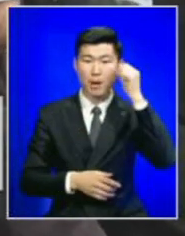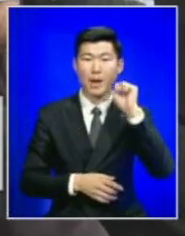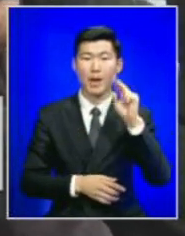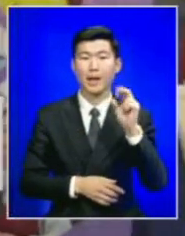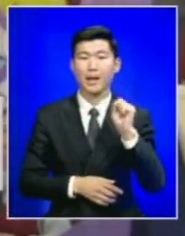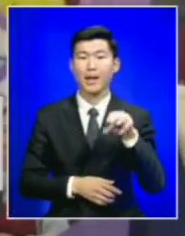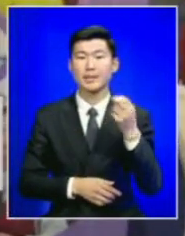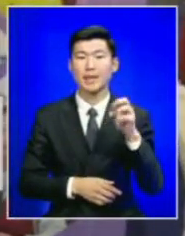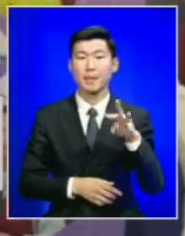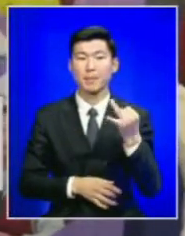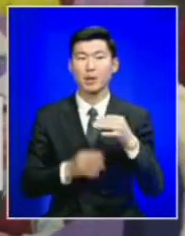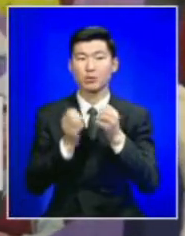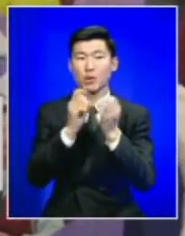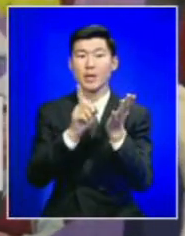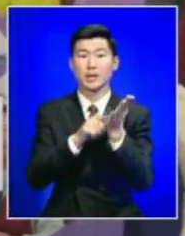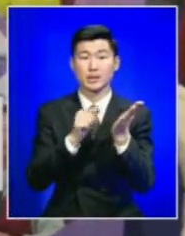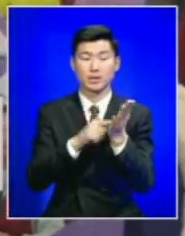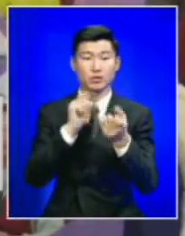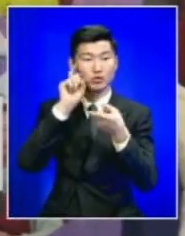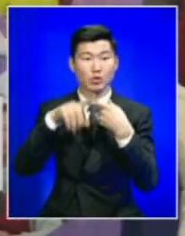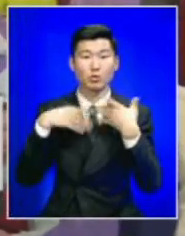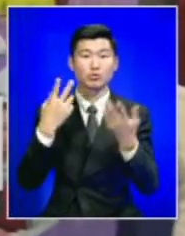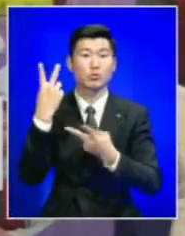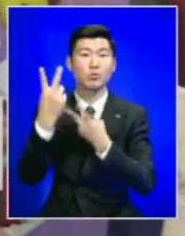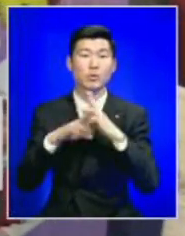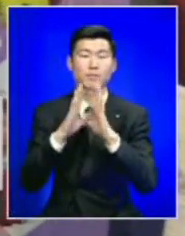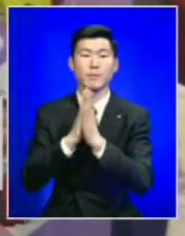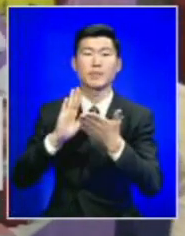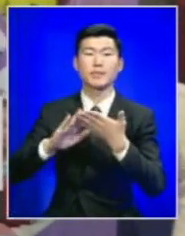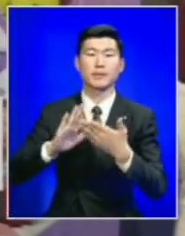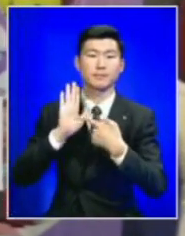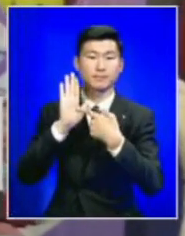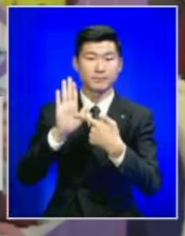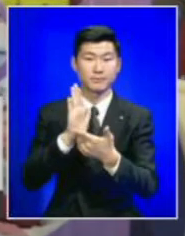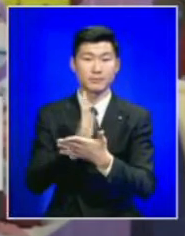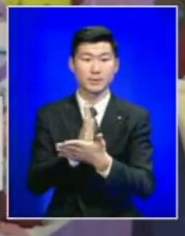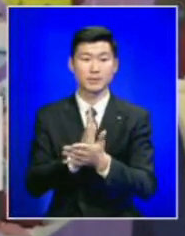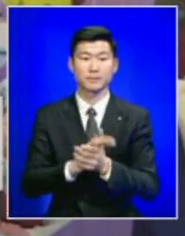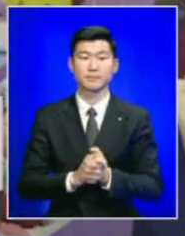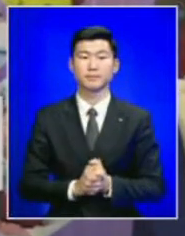залуус тусгай хэрэгцээт иргэдэд зориулсан үйлчилгээнүүдэд танилцуулсан юм.